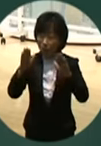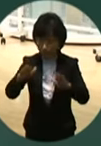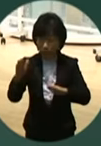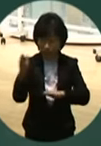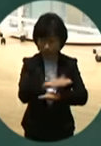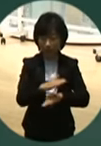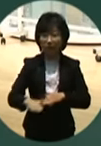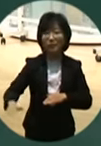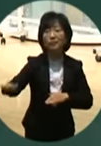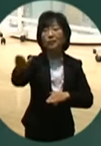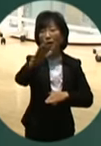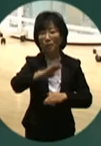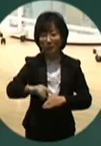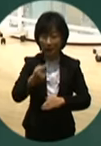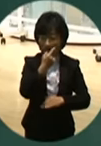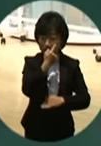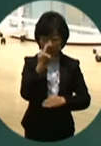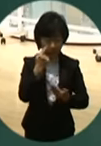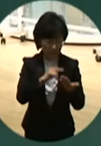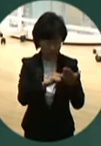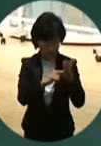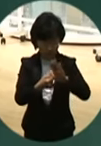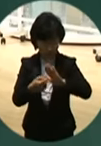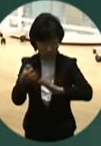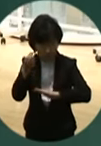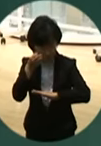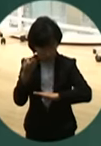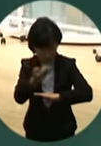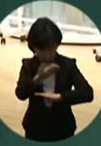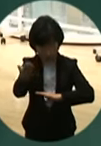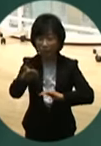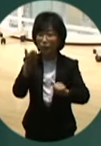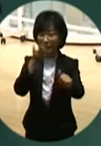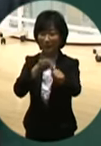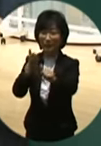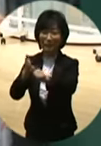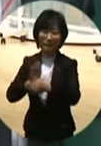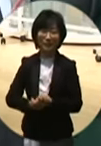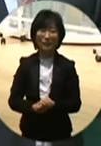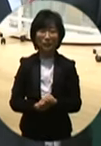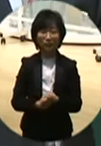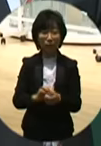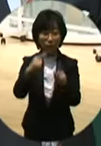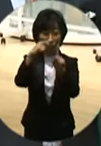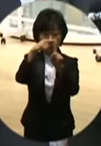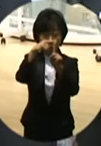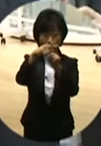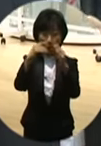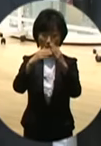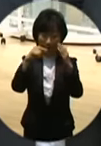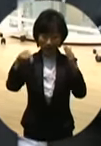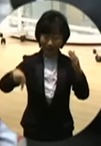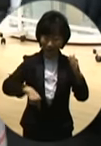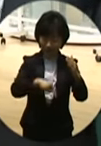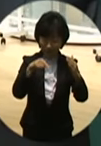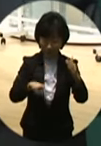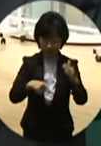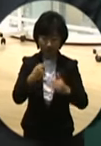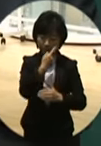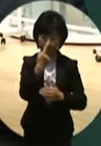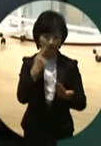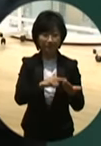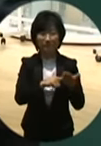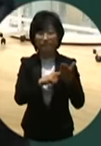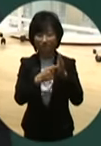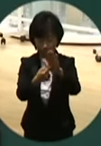바랍니다. So from today, I hope you display evidences. 여러분이 교회에서 증거를 보이는 길밖에 없습니다. So the only way is for